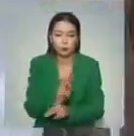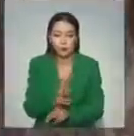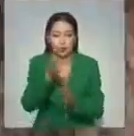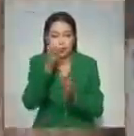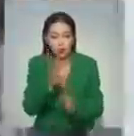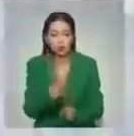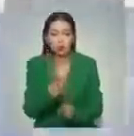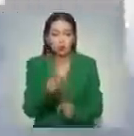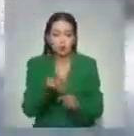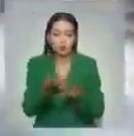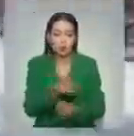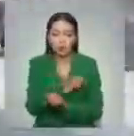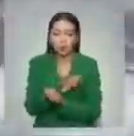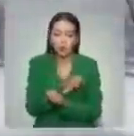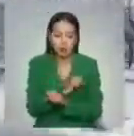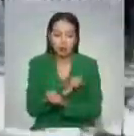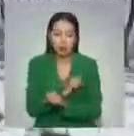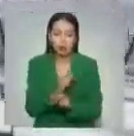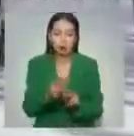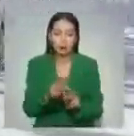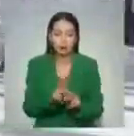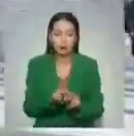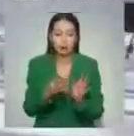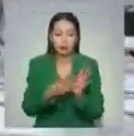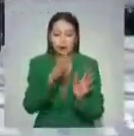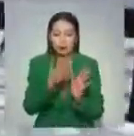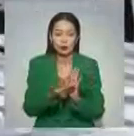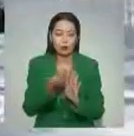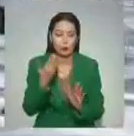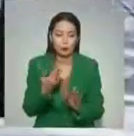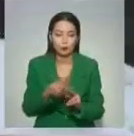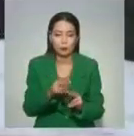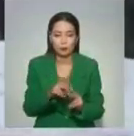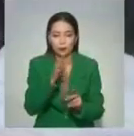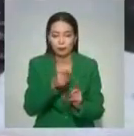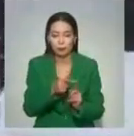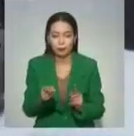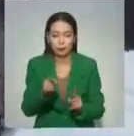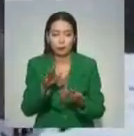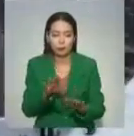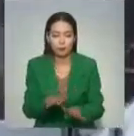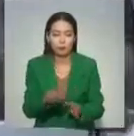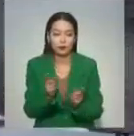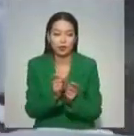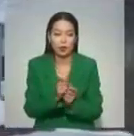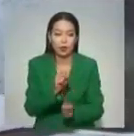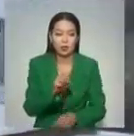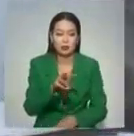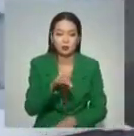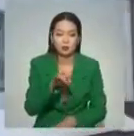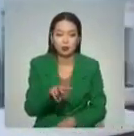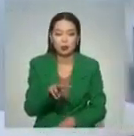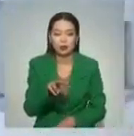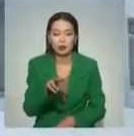шахтеров в домах отдыха «Шахтер» и «Жартас» 9 лет назад. Но за это время у подрядчика и заказчика «ArcelorMittal Темиртау»